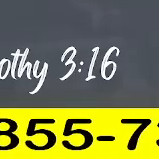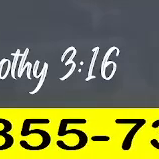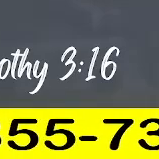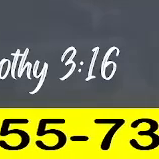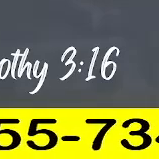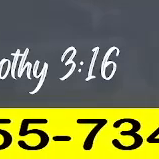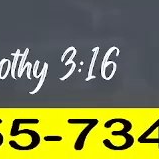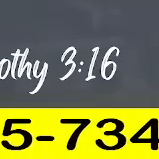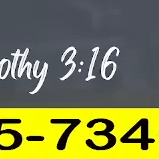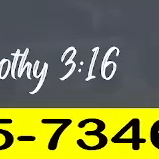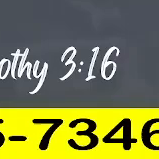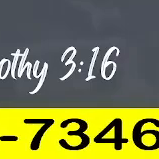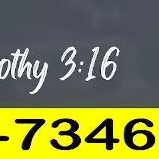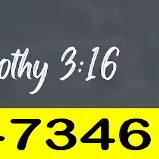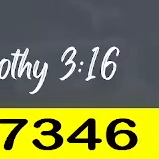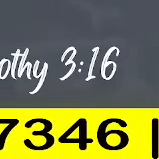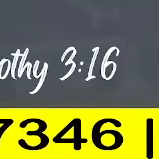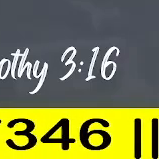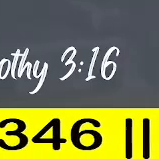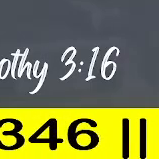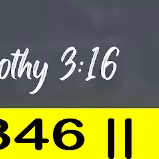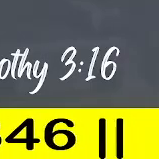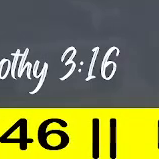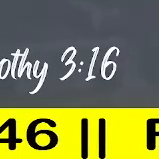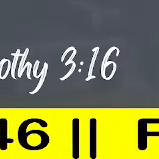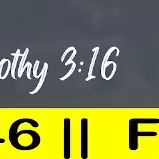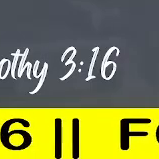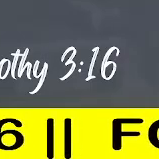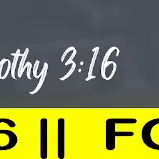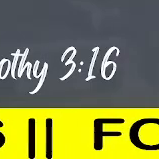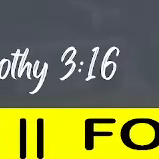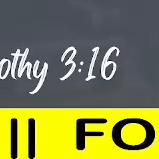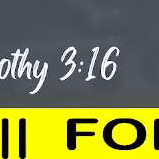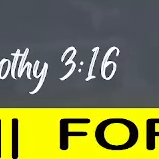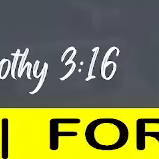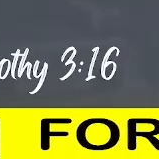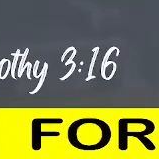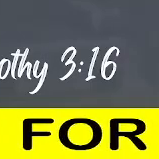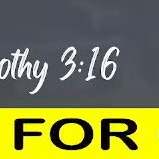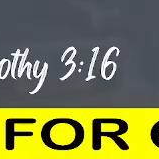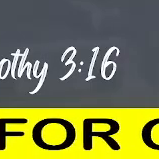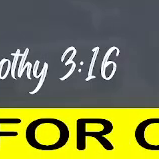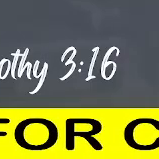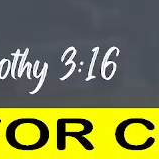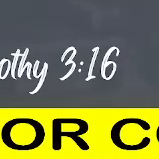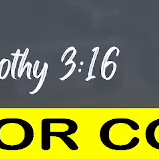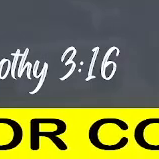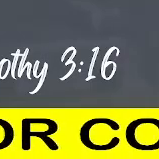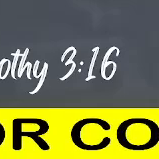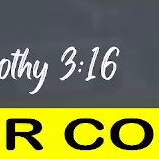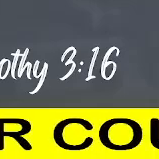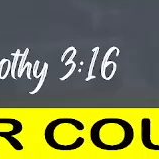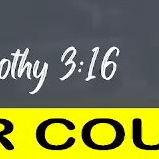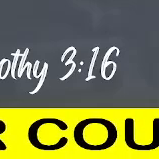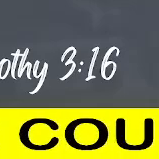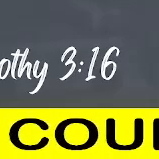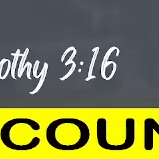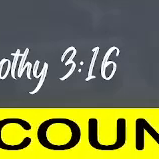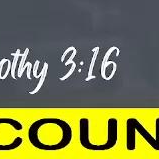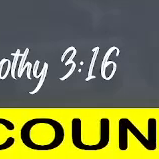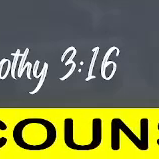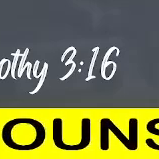merong kasalanan. So meron pong nararapat na sacrifice para sa aking kasalanan. At hindi po ako